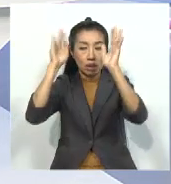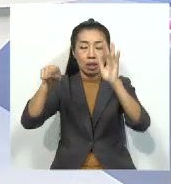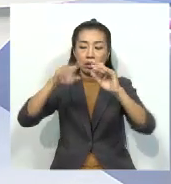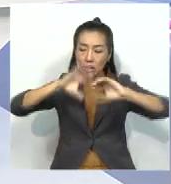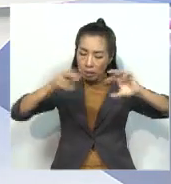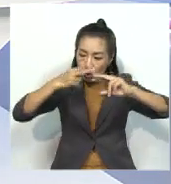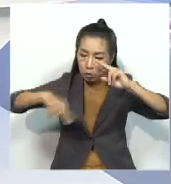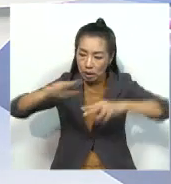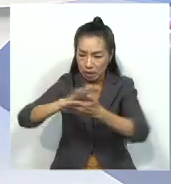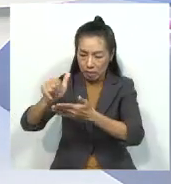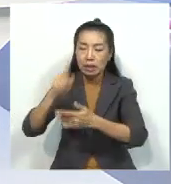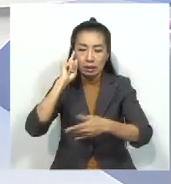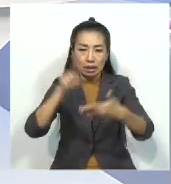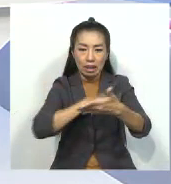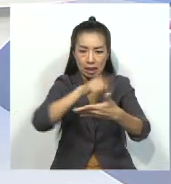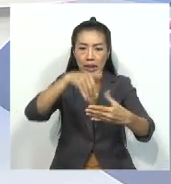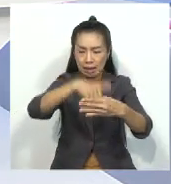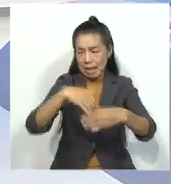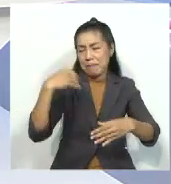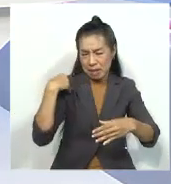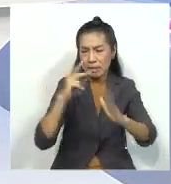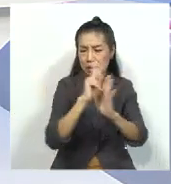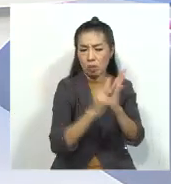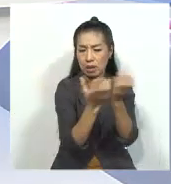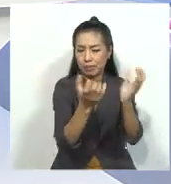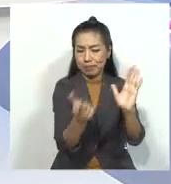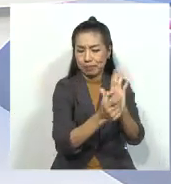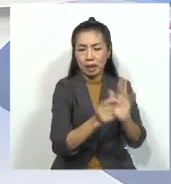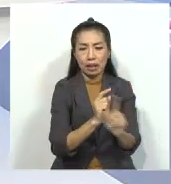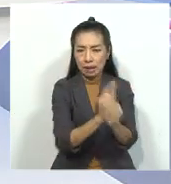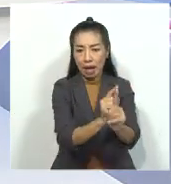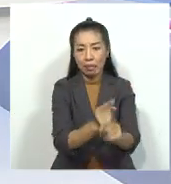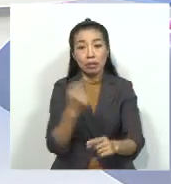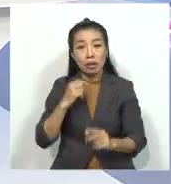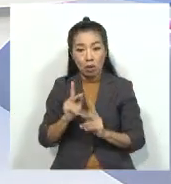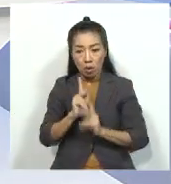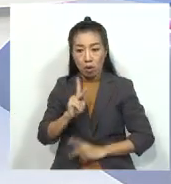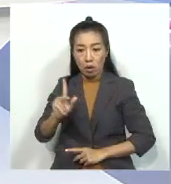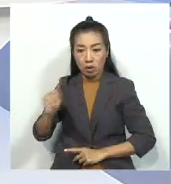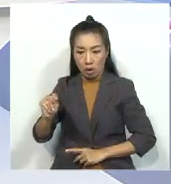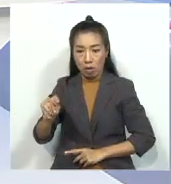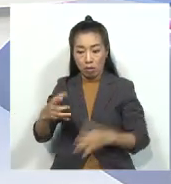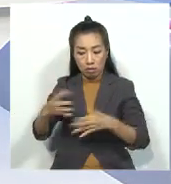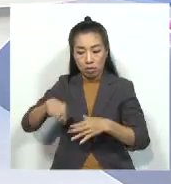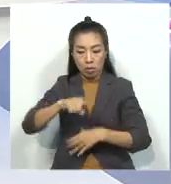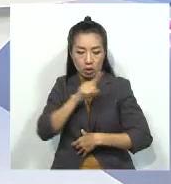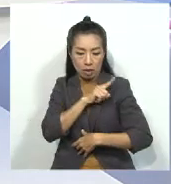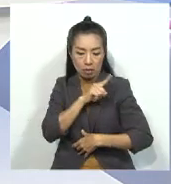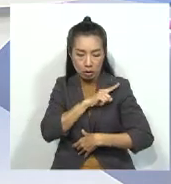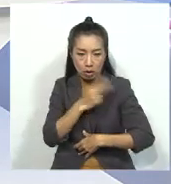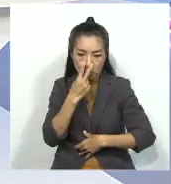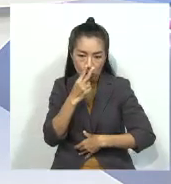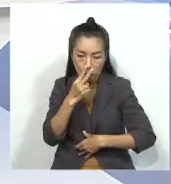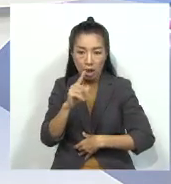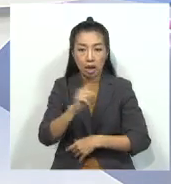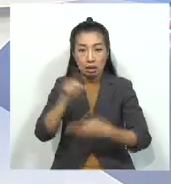นะครับยืนยันมีการเลือกตั้งแน่นอนตามรัฐธรรมนูญกำหนดและเป็นหน้าที่ของคณะกรรมการการเลือกตั้งนะครับพิจารณากำหนดวันที่เหมาะส